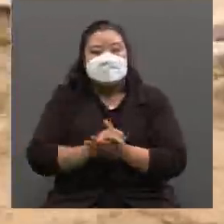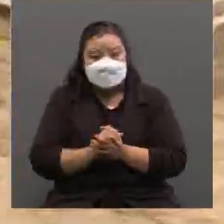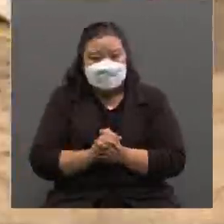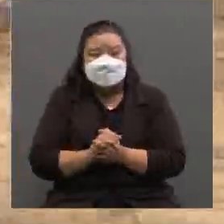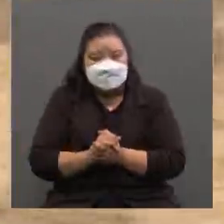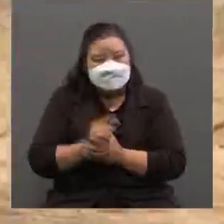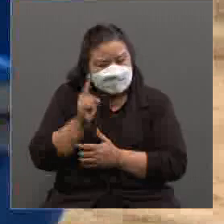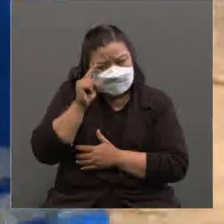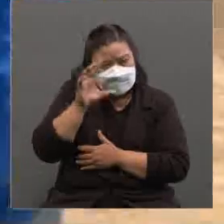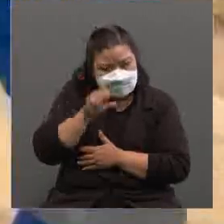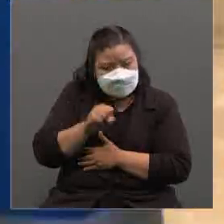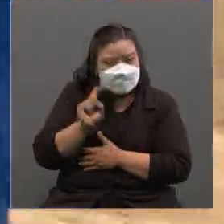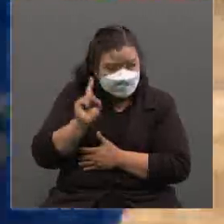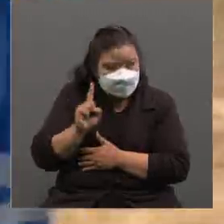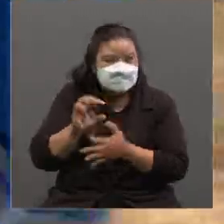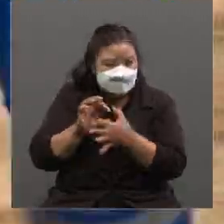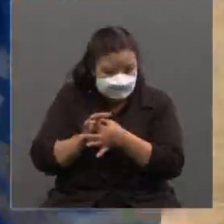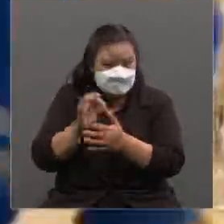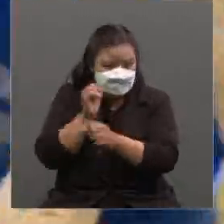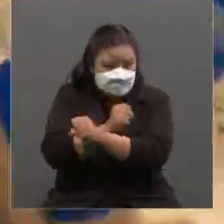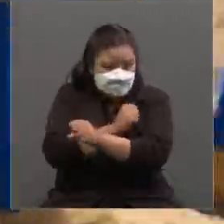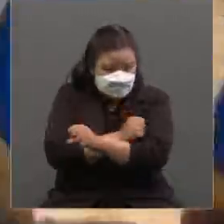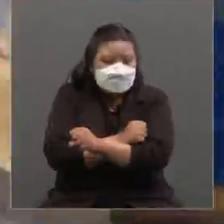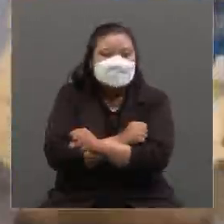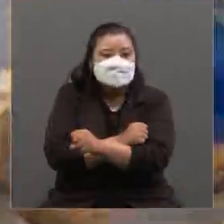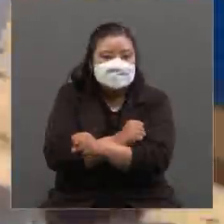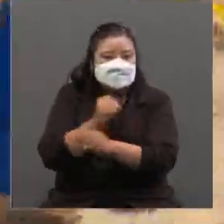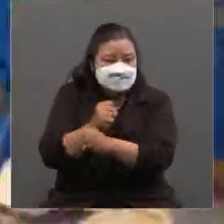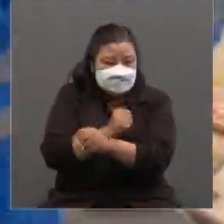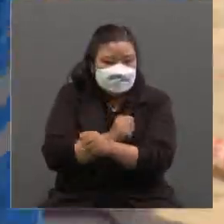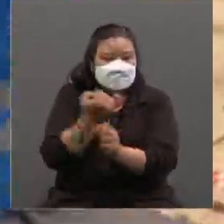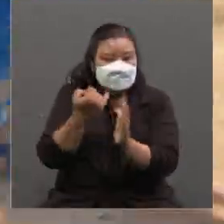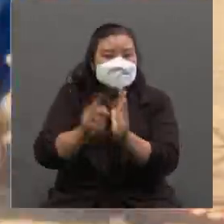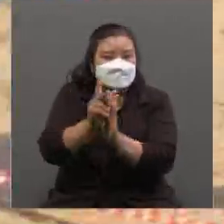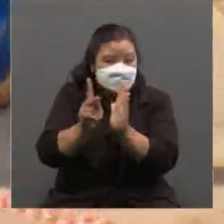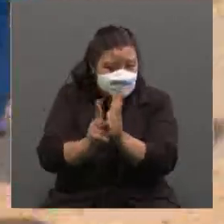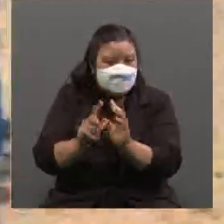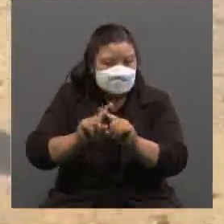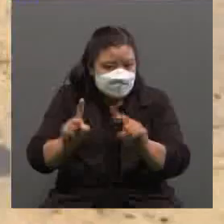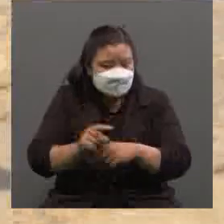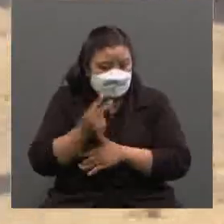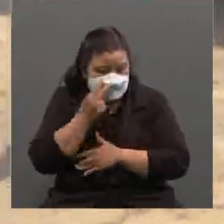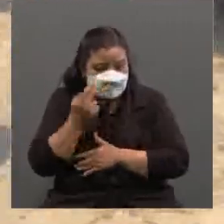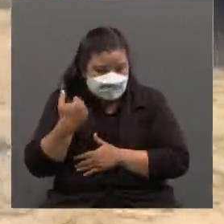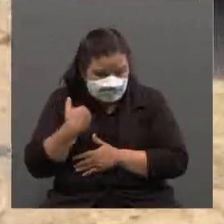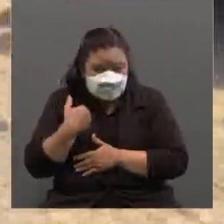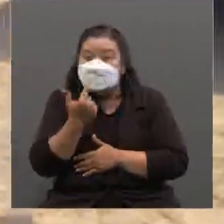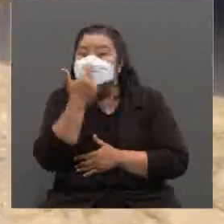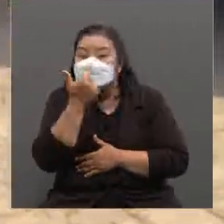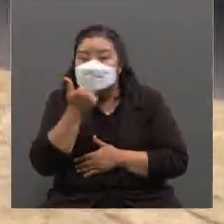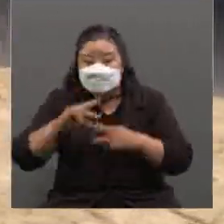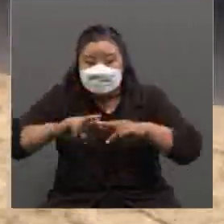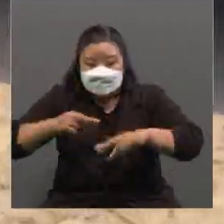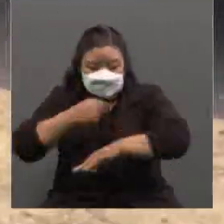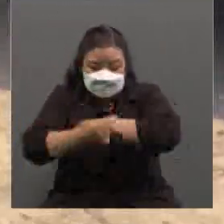ก็คิดว่าน่าจะเป็นเหยื่อของขบวนการค้าแรงงานข้ามชาติครับเพราะว่าทั้ง 3ศพในจุดที่เหมือนกันก็คือข้อมือจะมีเชือกสีแดงผูก